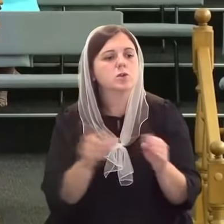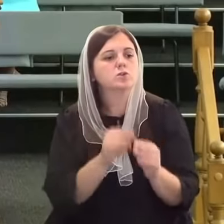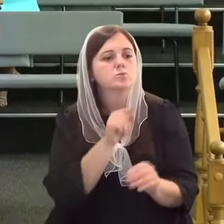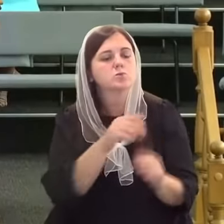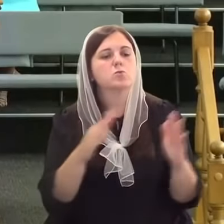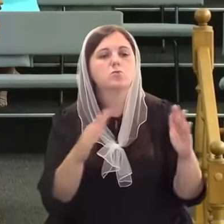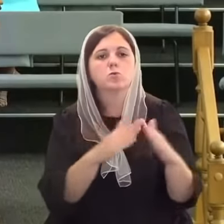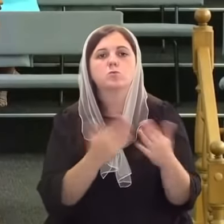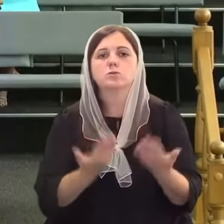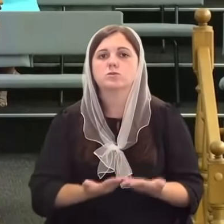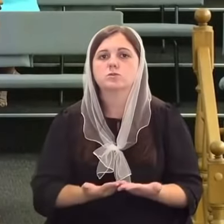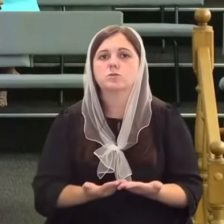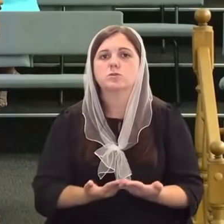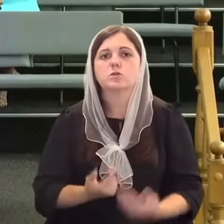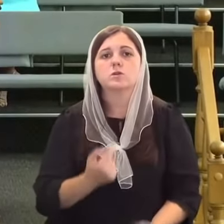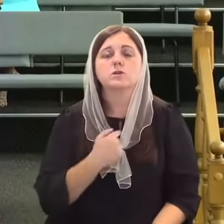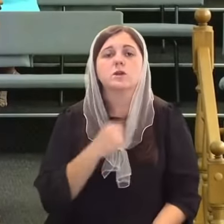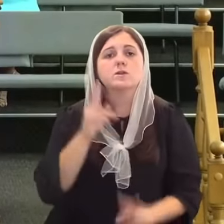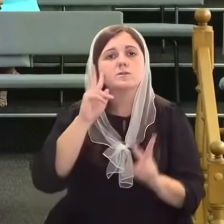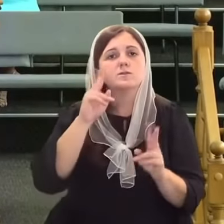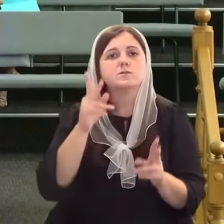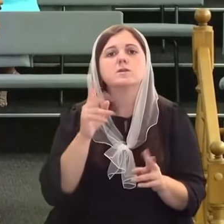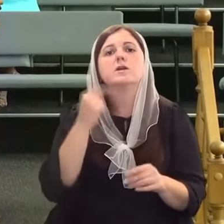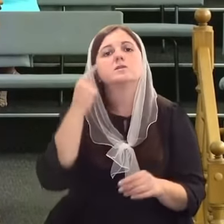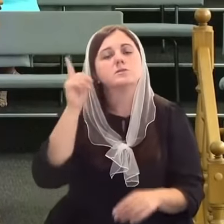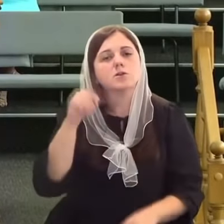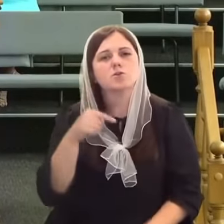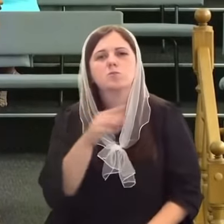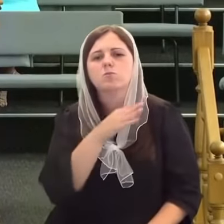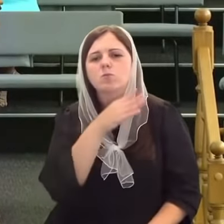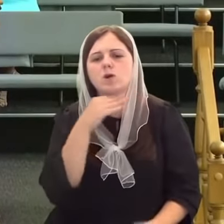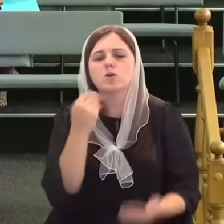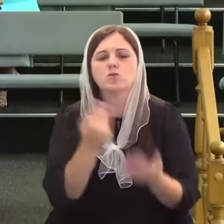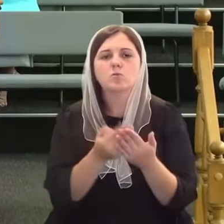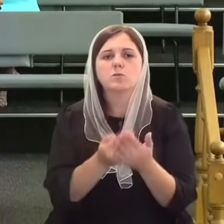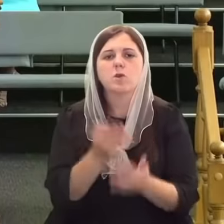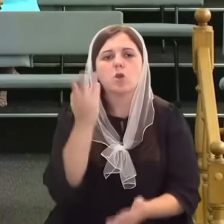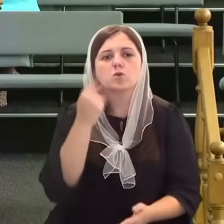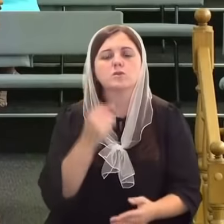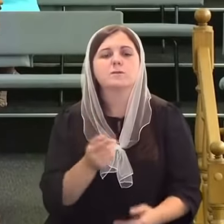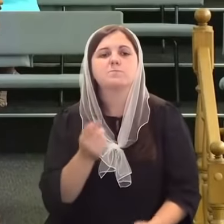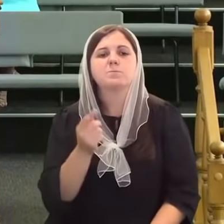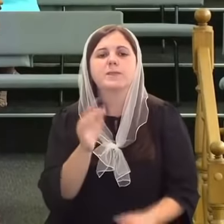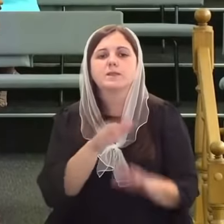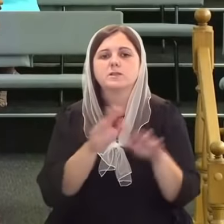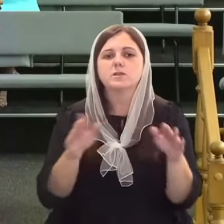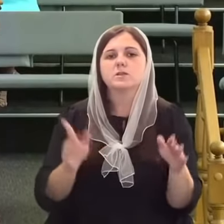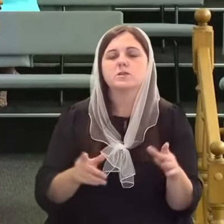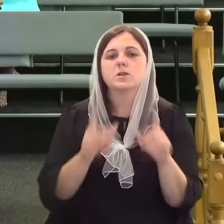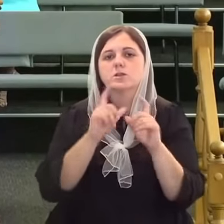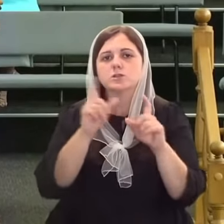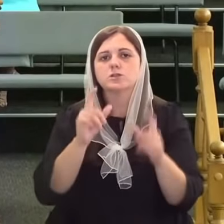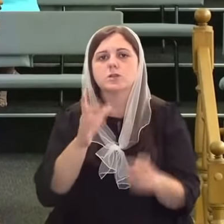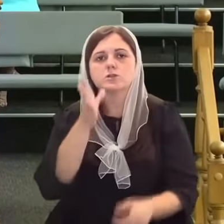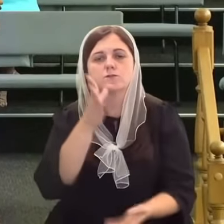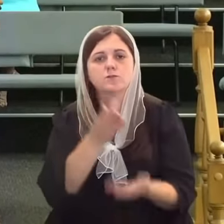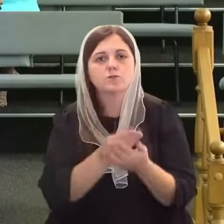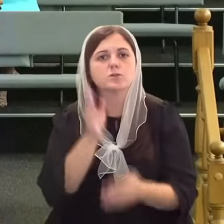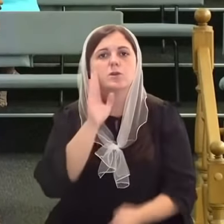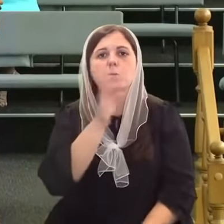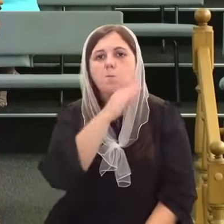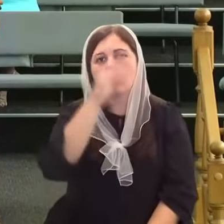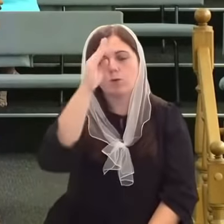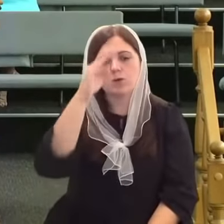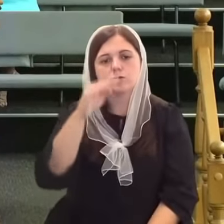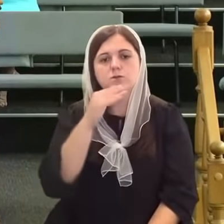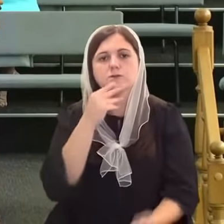доме. Я знаю много таких примеров, когда дети повышают голос на своих родителей, когда дети